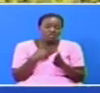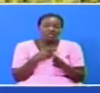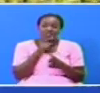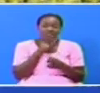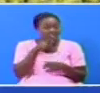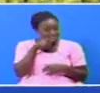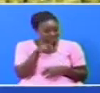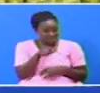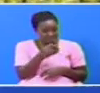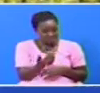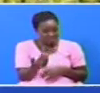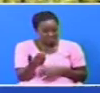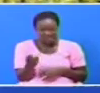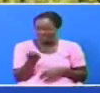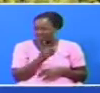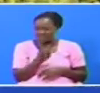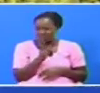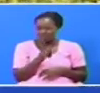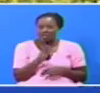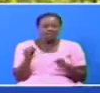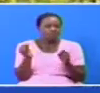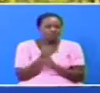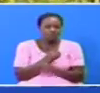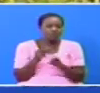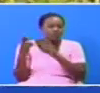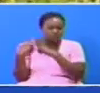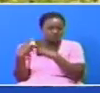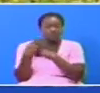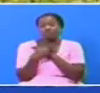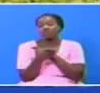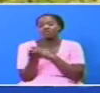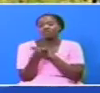to these children, and I cannot be around to account. So